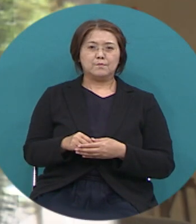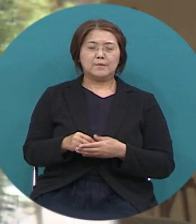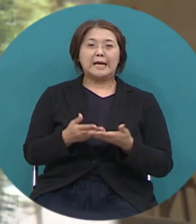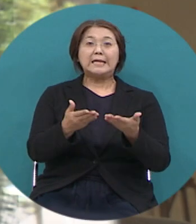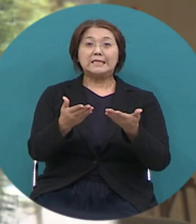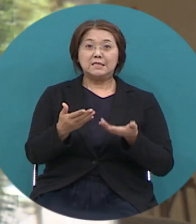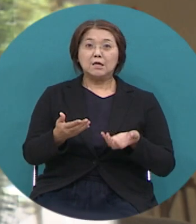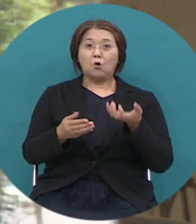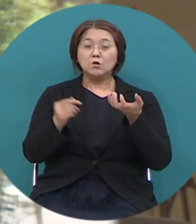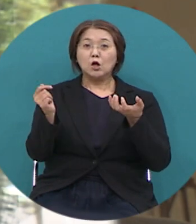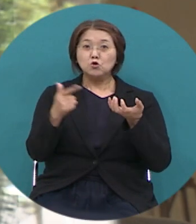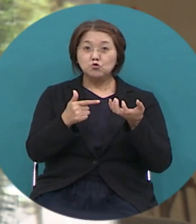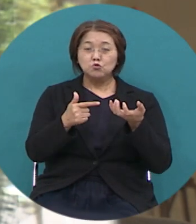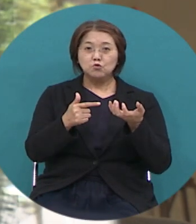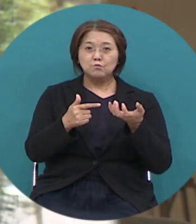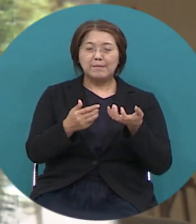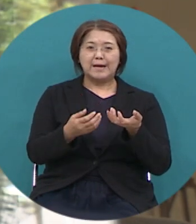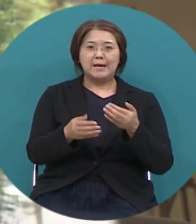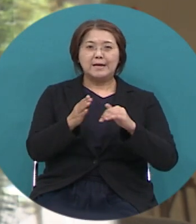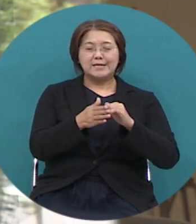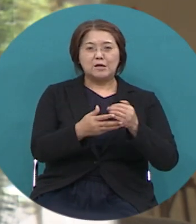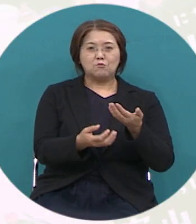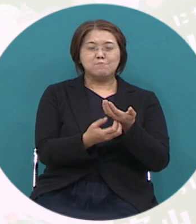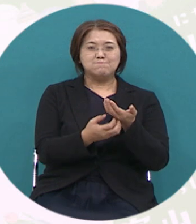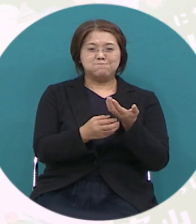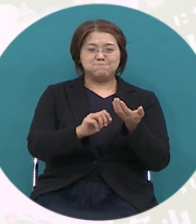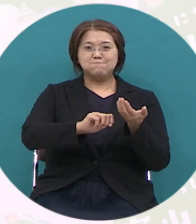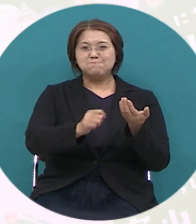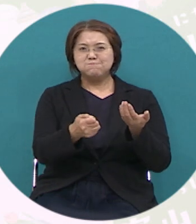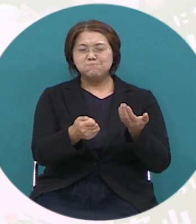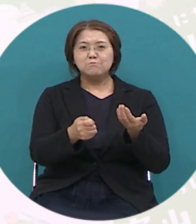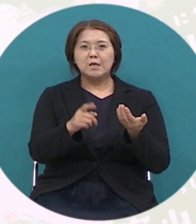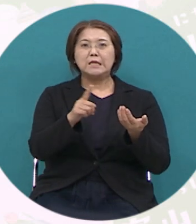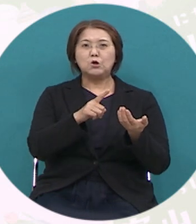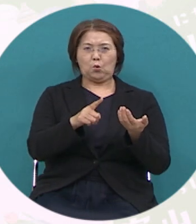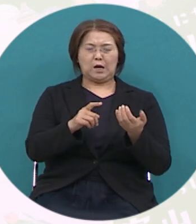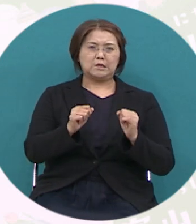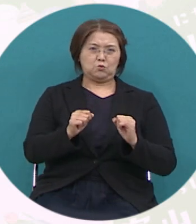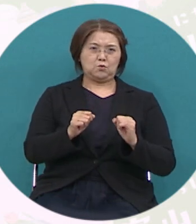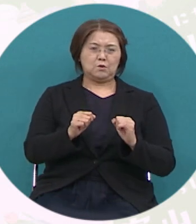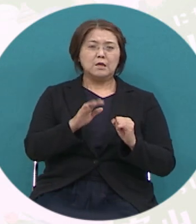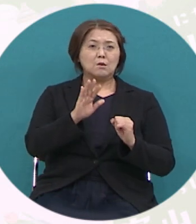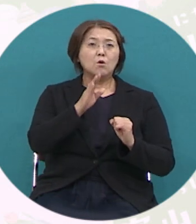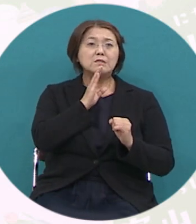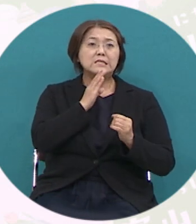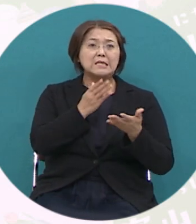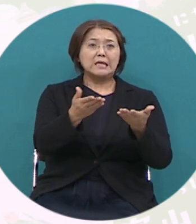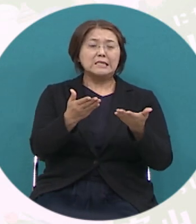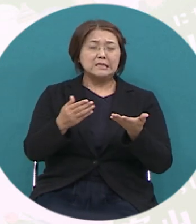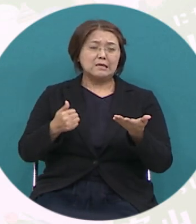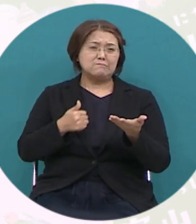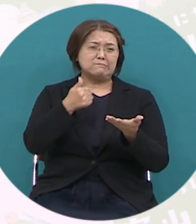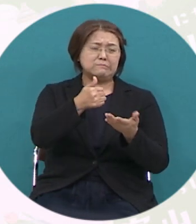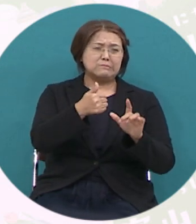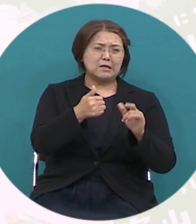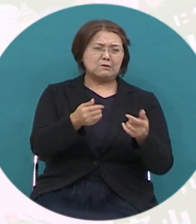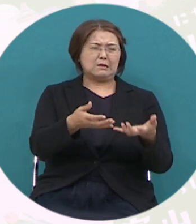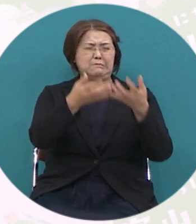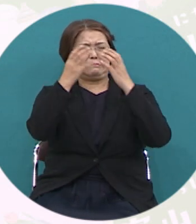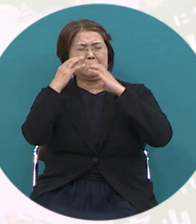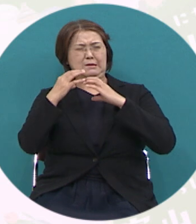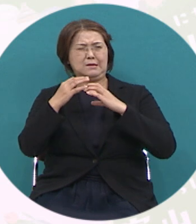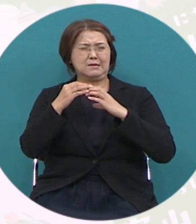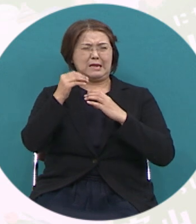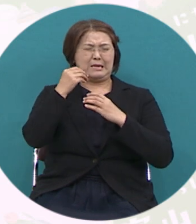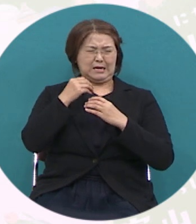地震が起こってすぐまずコンロの火を消された方、大きな地震の場合にはコンロのところに向かうとその鍋やかんが降りかかってきて大